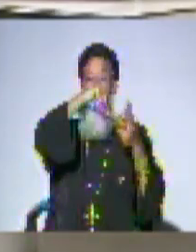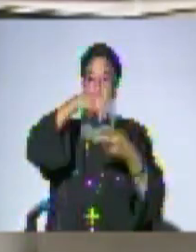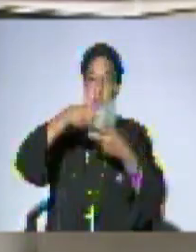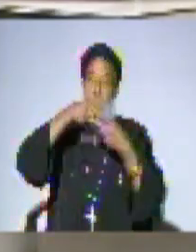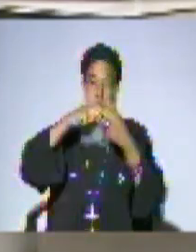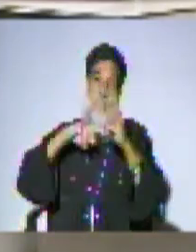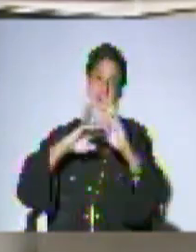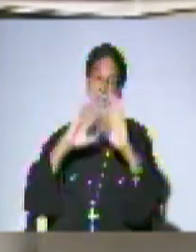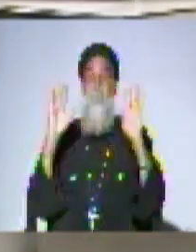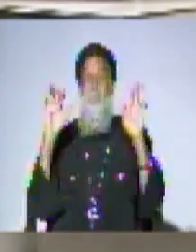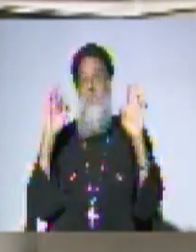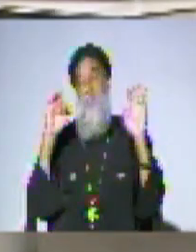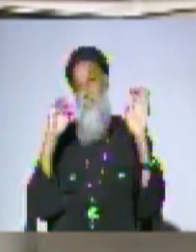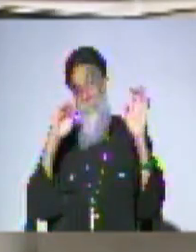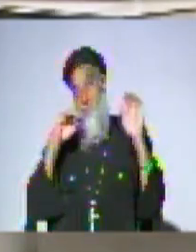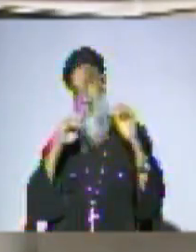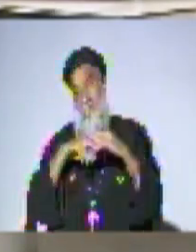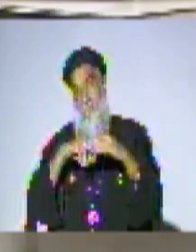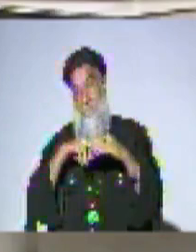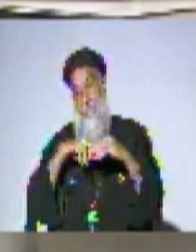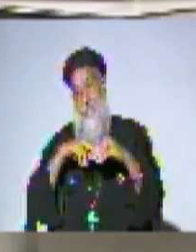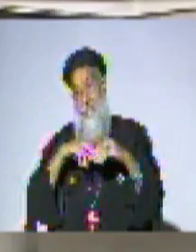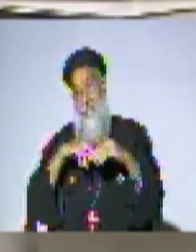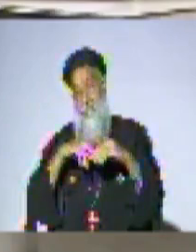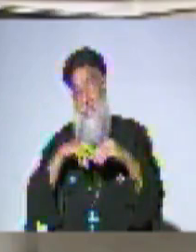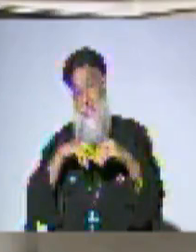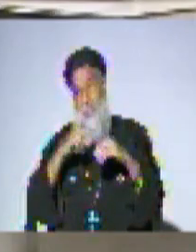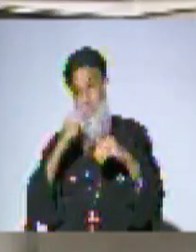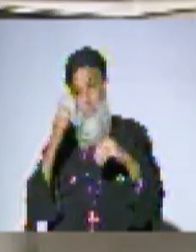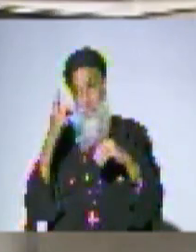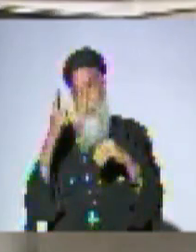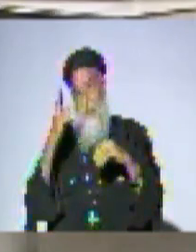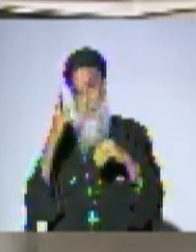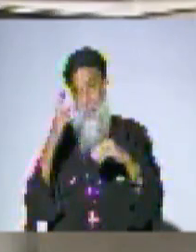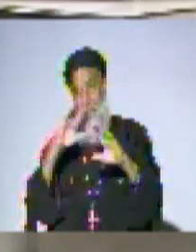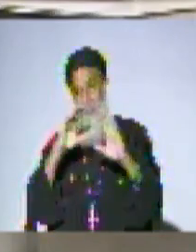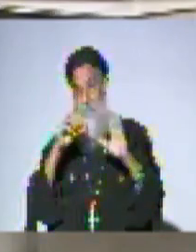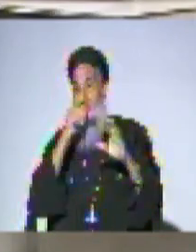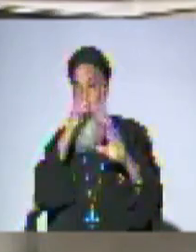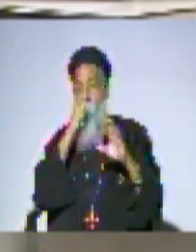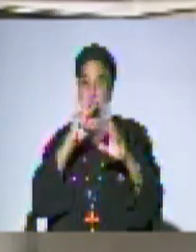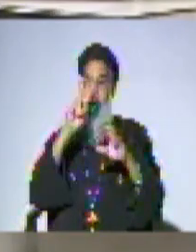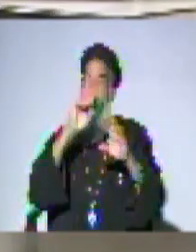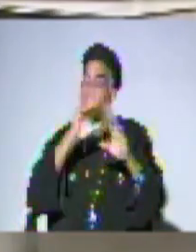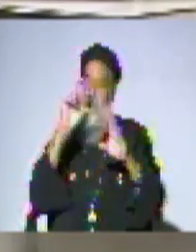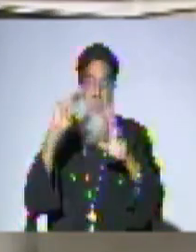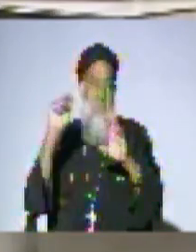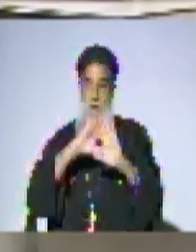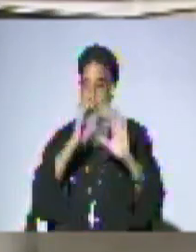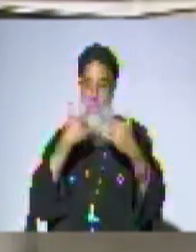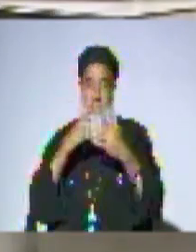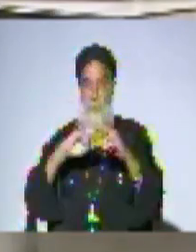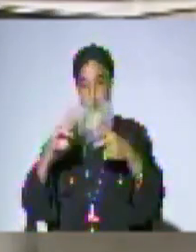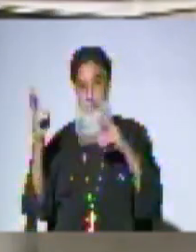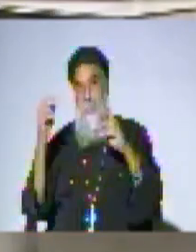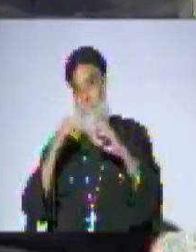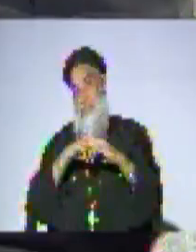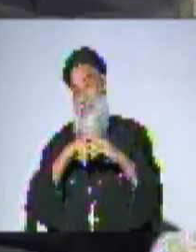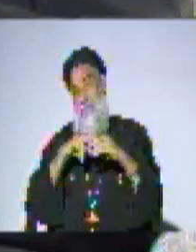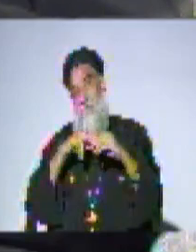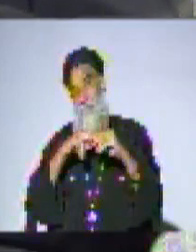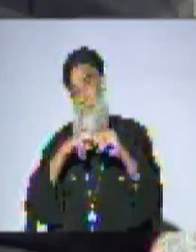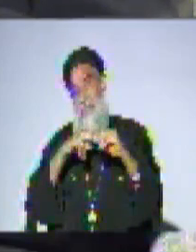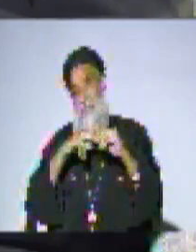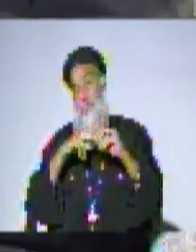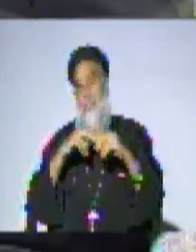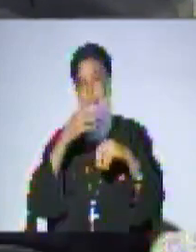والإفخارستي بس، عندها ثلاث أسرار بس مش سبعة زينا يعني. ويقال القديس يوحنا